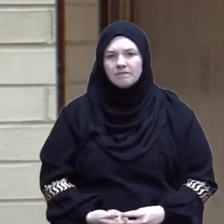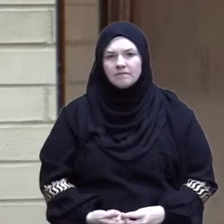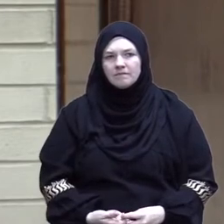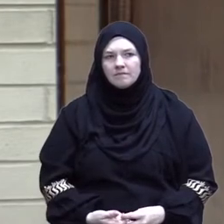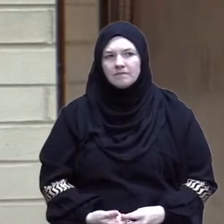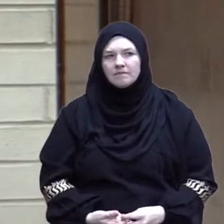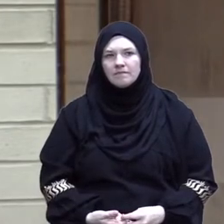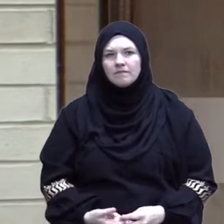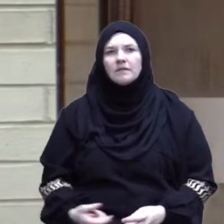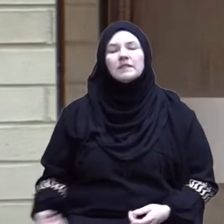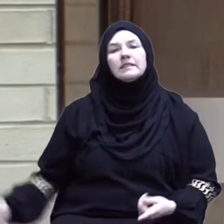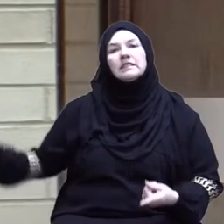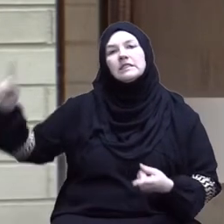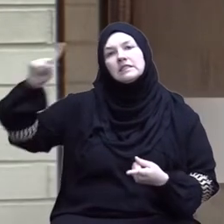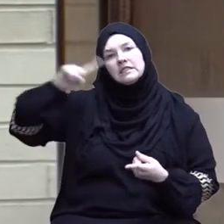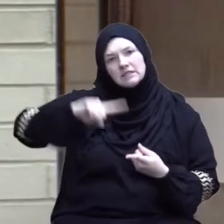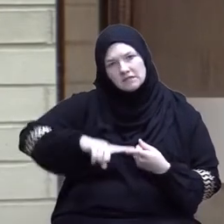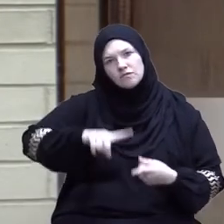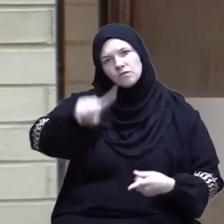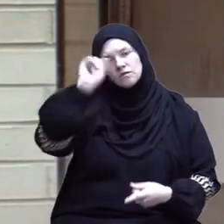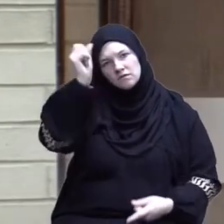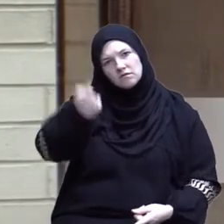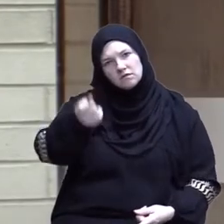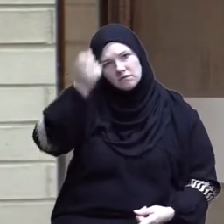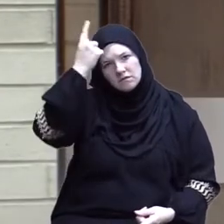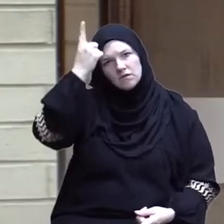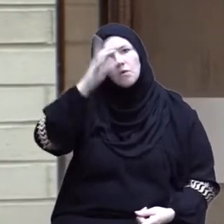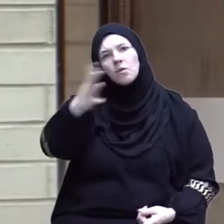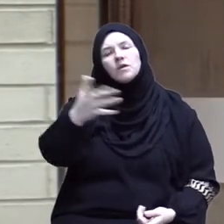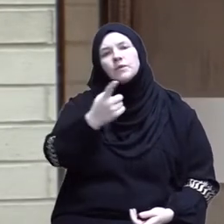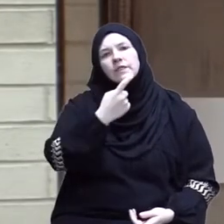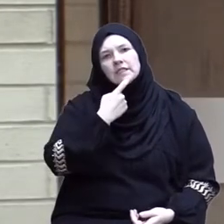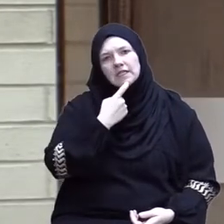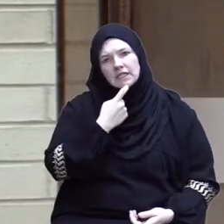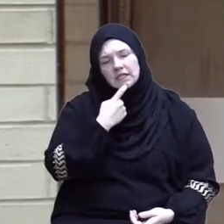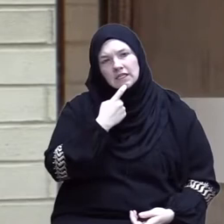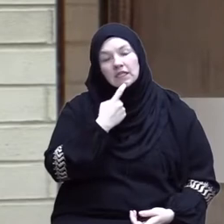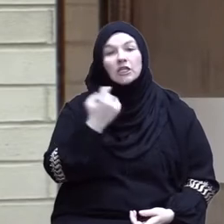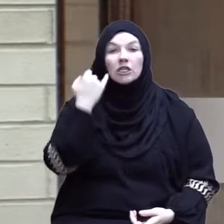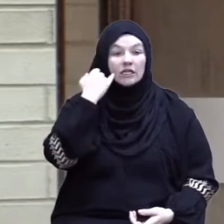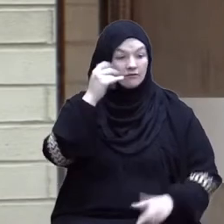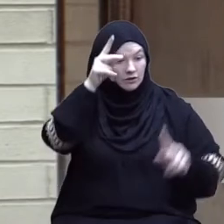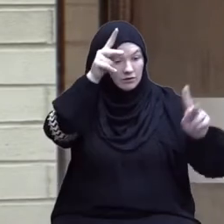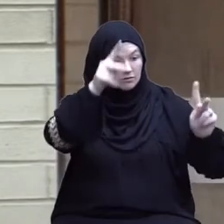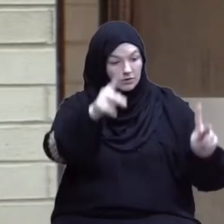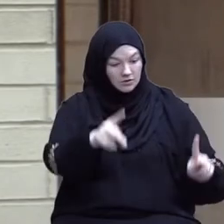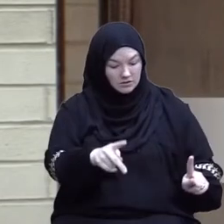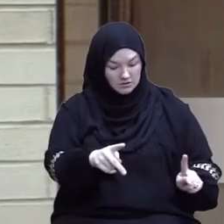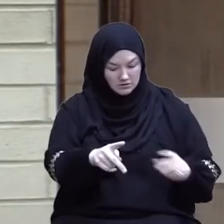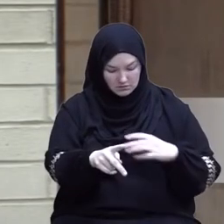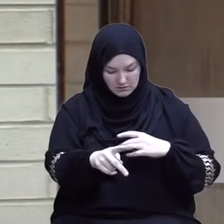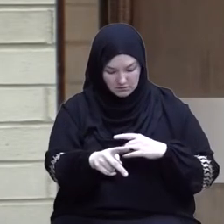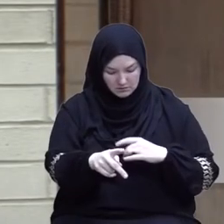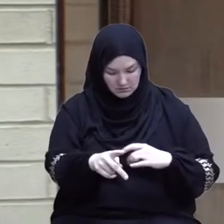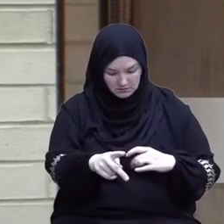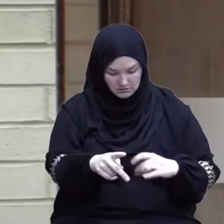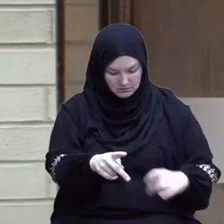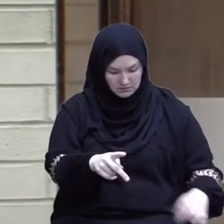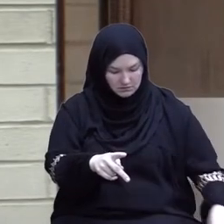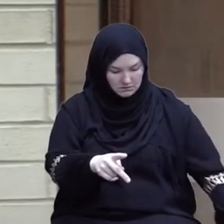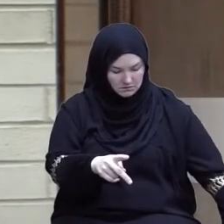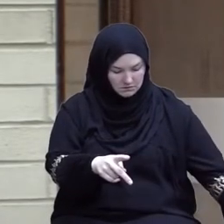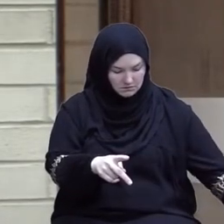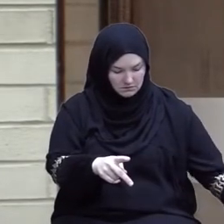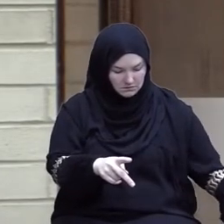تَقُولُونَ. Until you understand what you're saying. So if the person is not overtaken